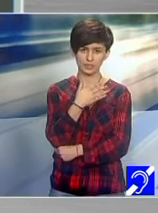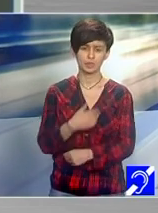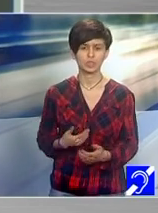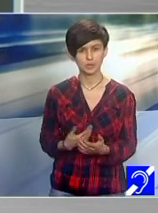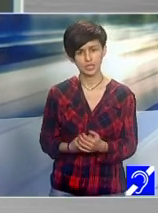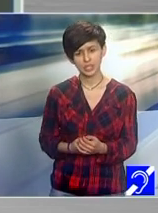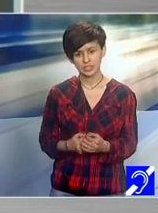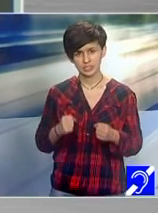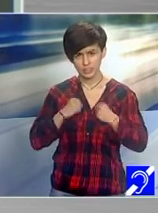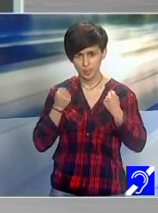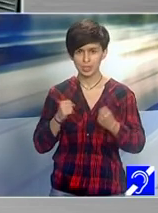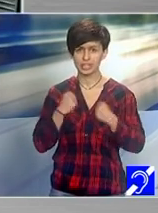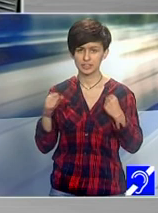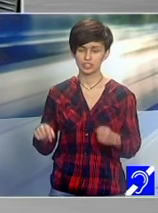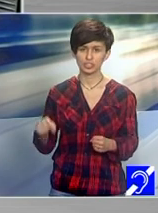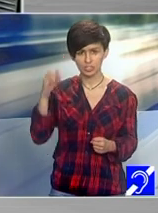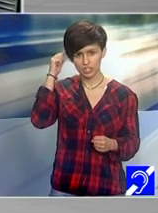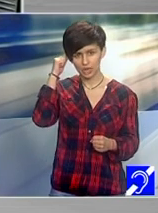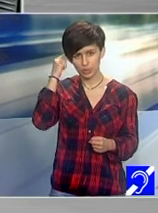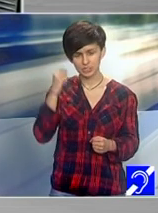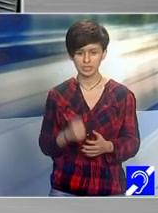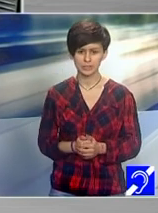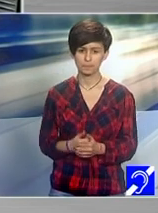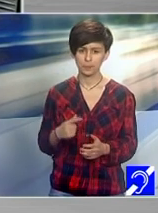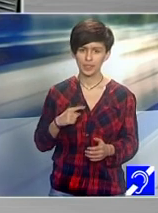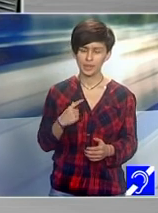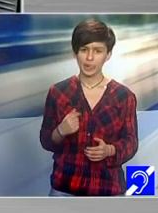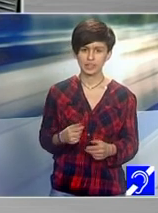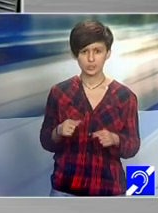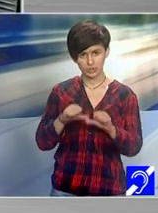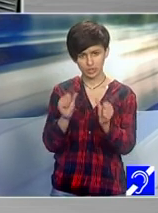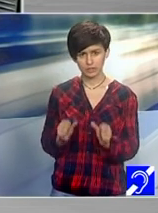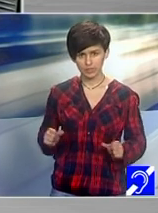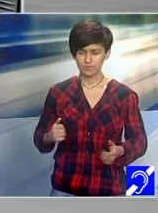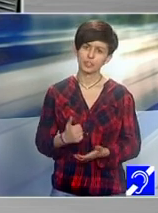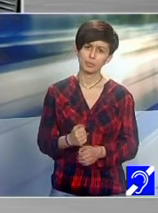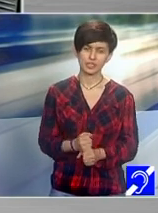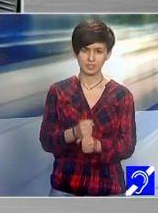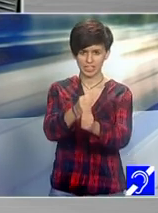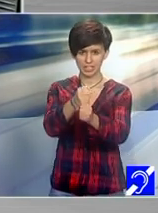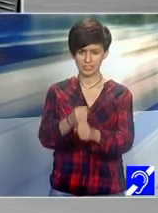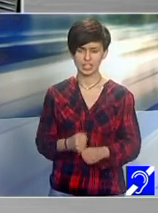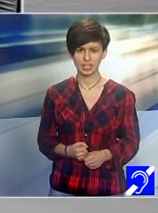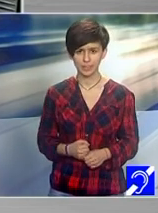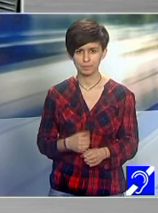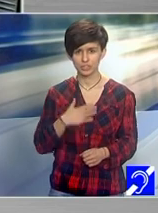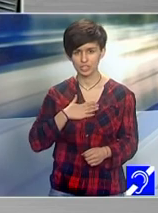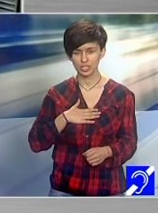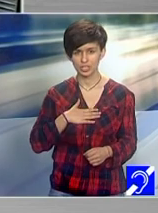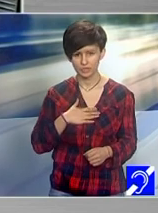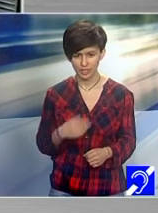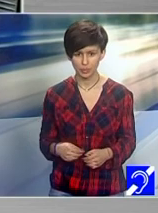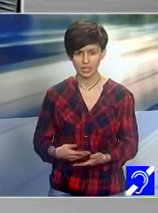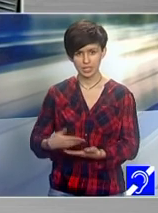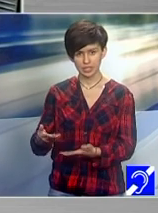au gândit și conceput. Să știți că există instrumente tinerii de finanțare și pentru sprijin în acest sens și aș da un singur exemplu. Universitățile